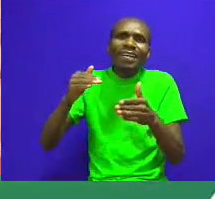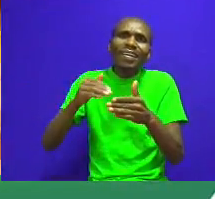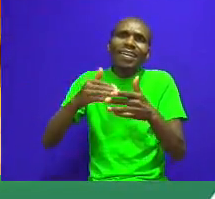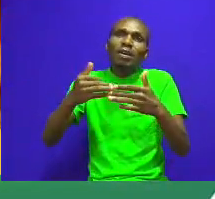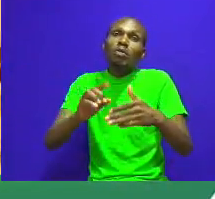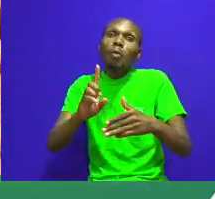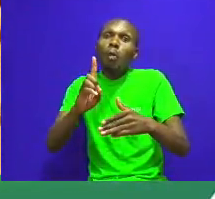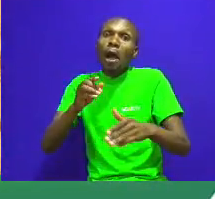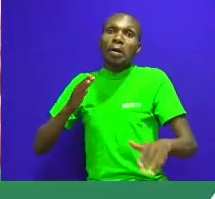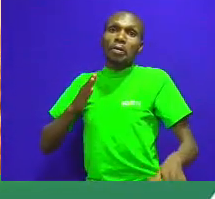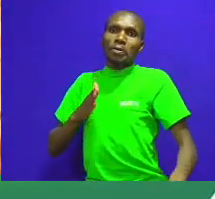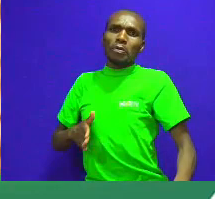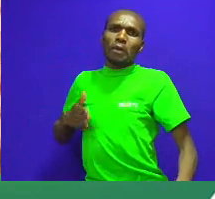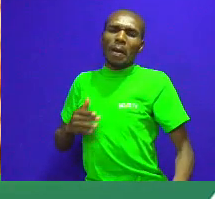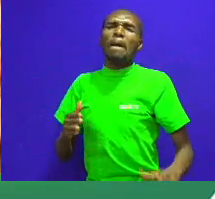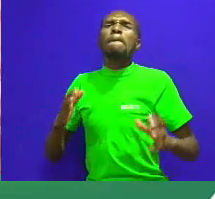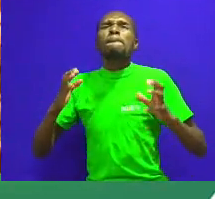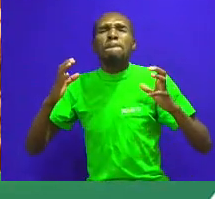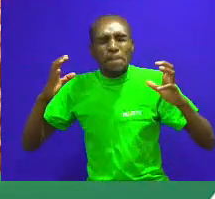moja Naivas kubwa kabisa